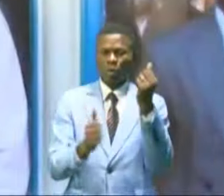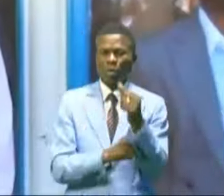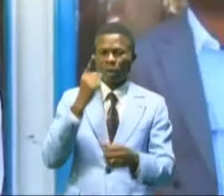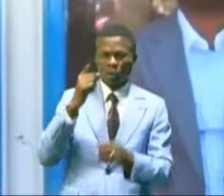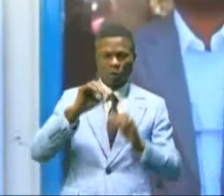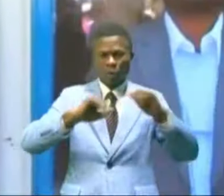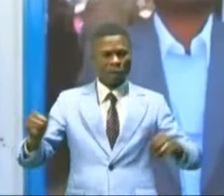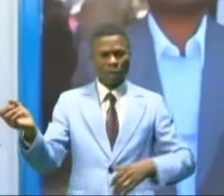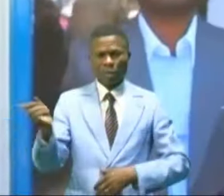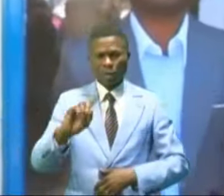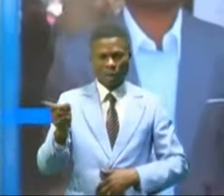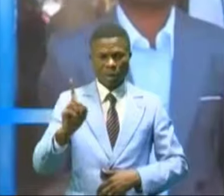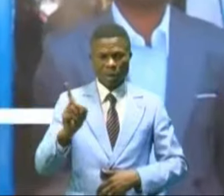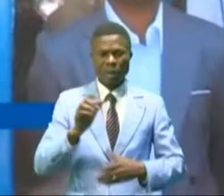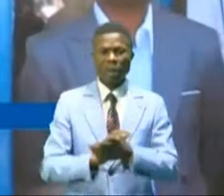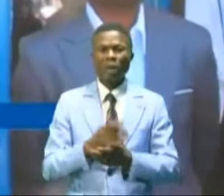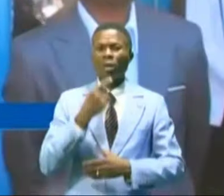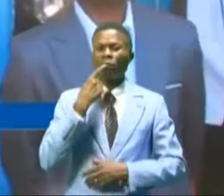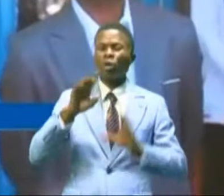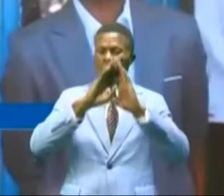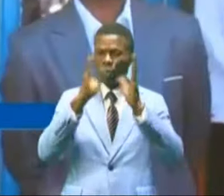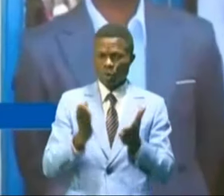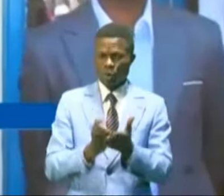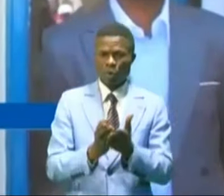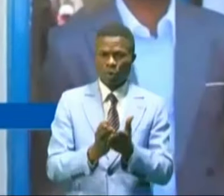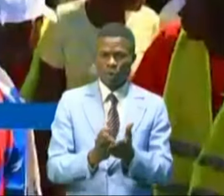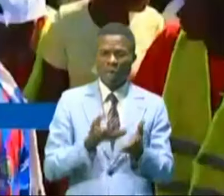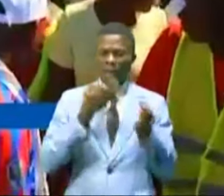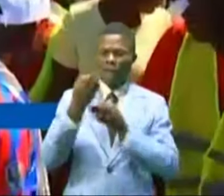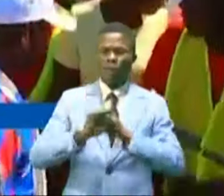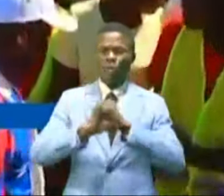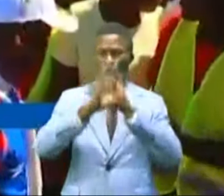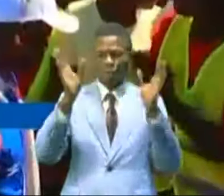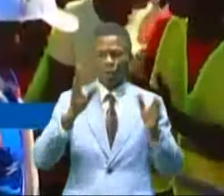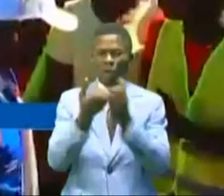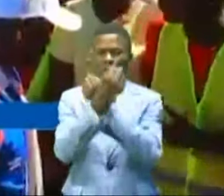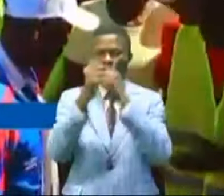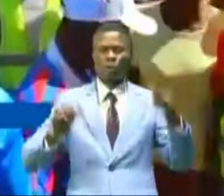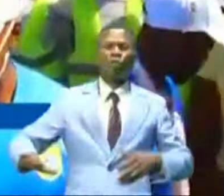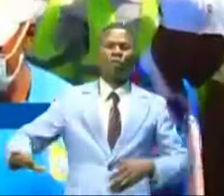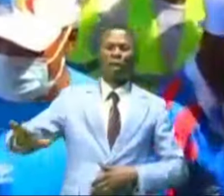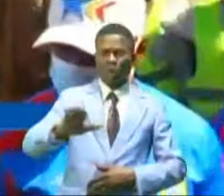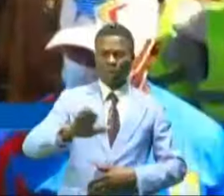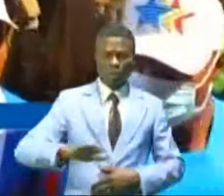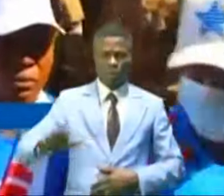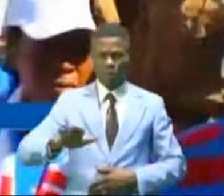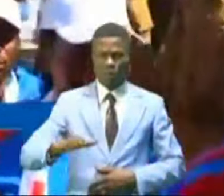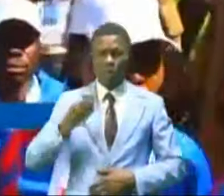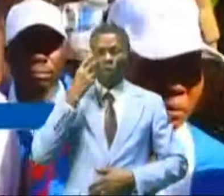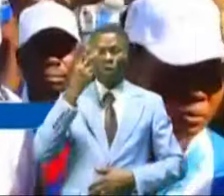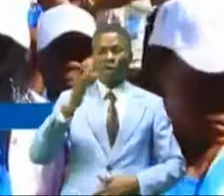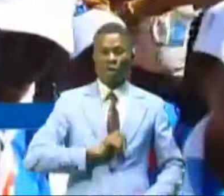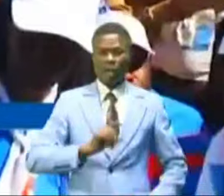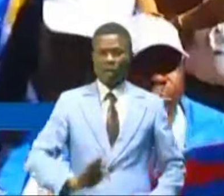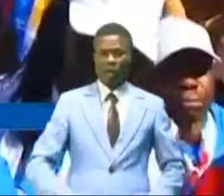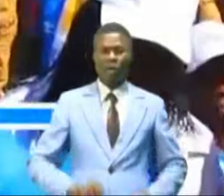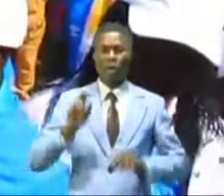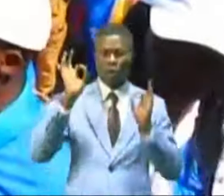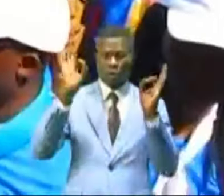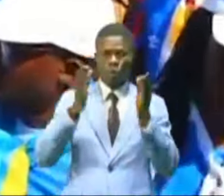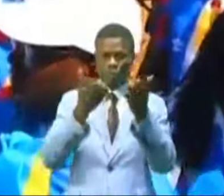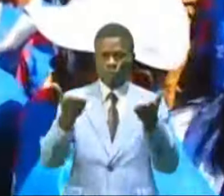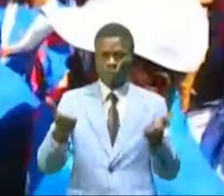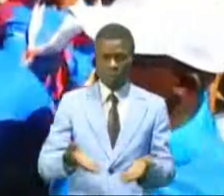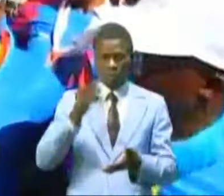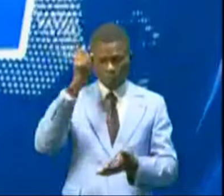déferlante. Ceci dit, tout a été mis en œuvre pour sauver la nation et Vision Fatih Rénové ses places en